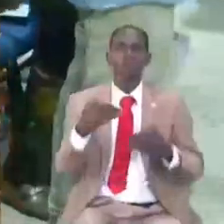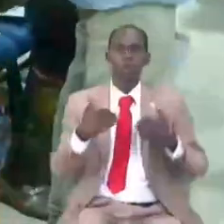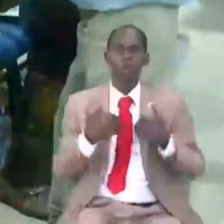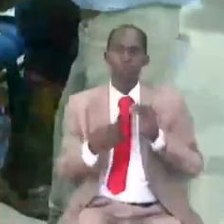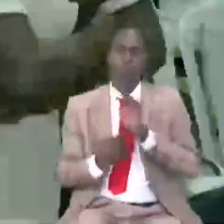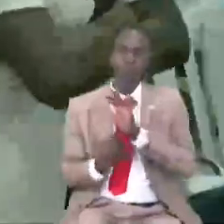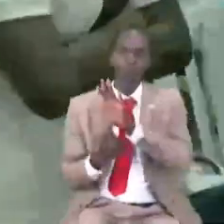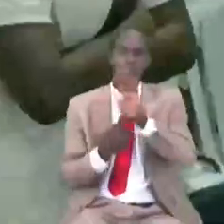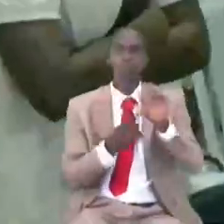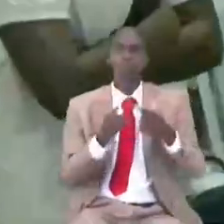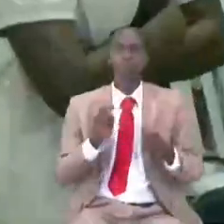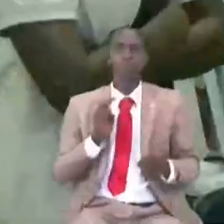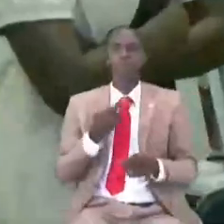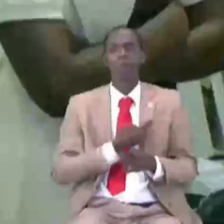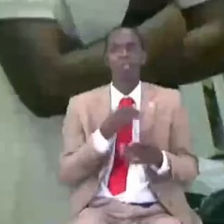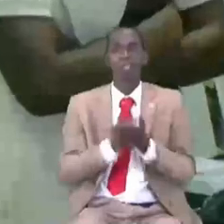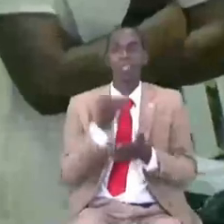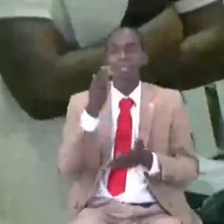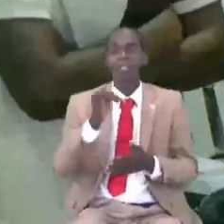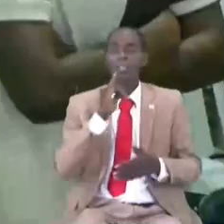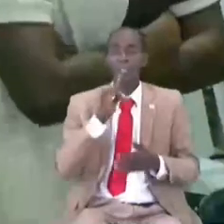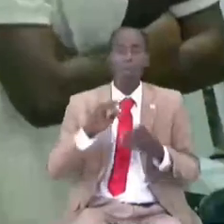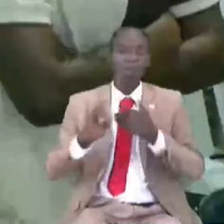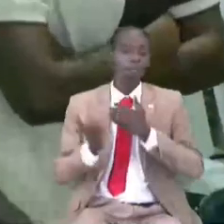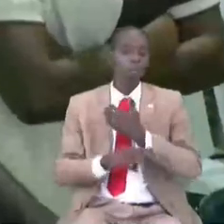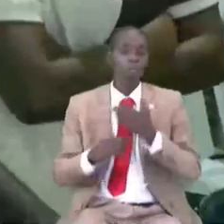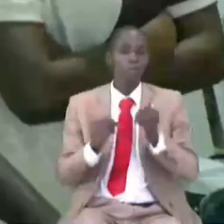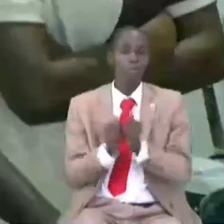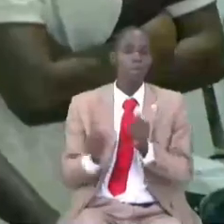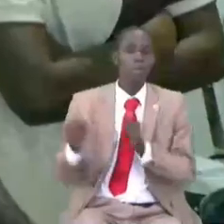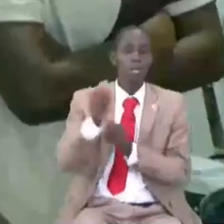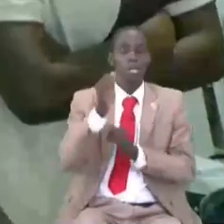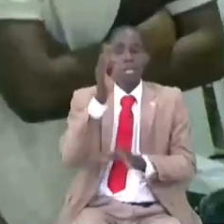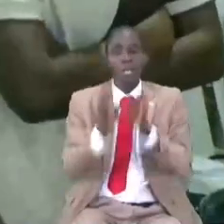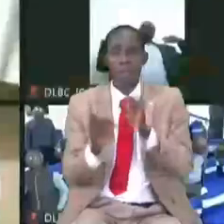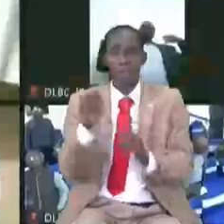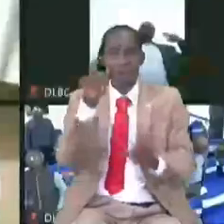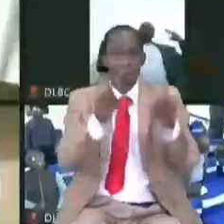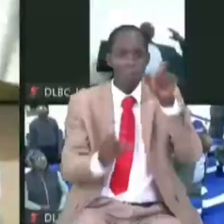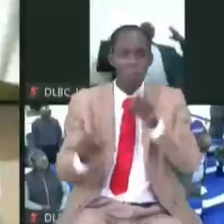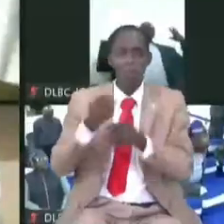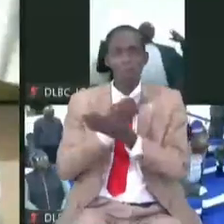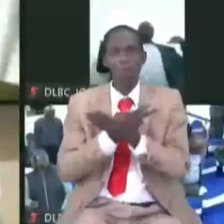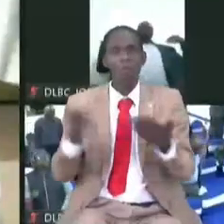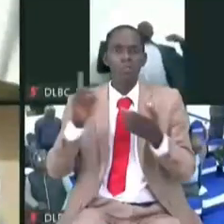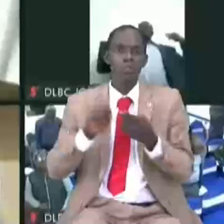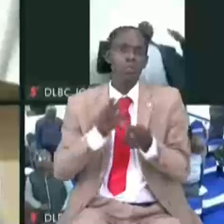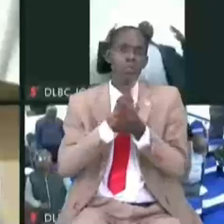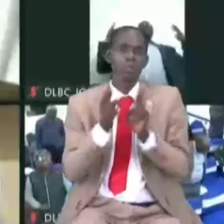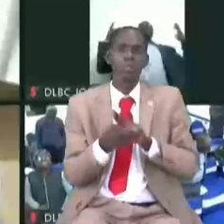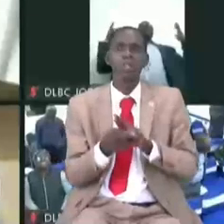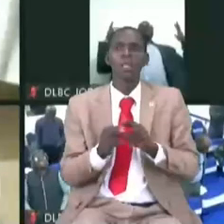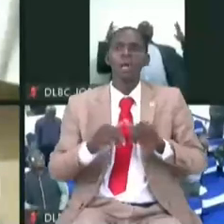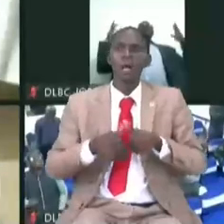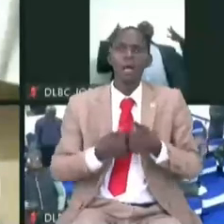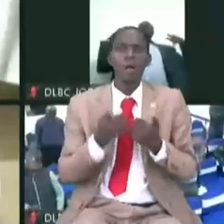qui attend si les gens ne se repentent pas. Comment pourront-ils se repentir sans un prédicateur?